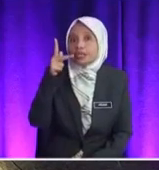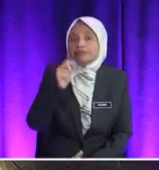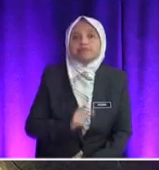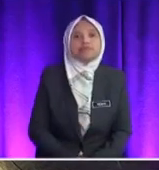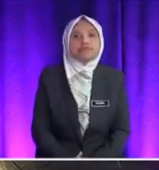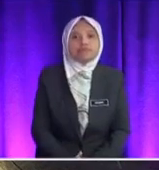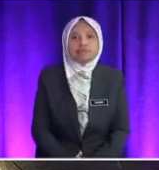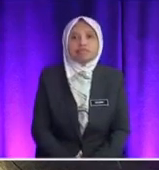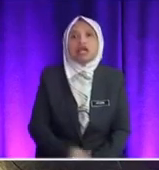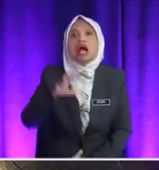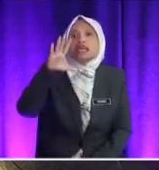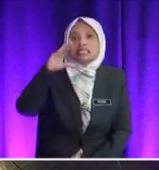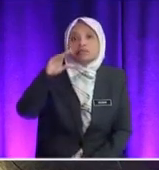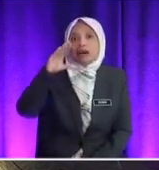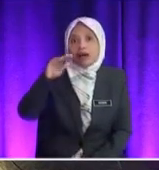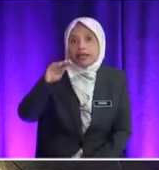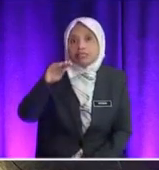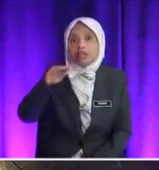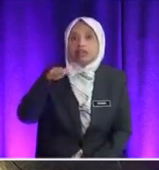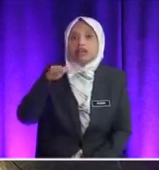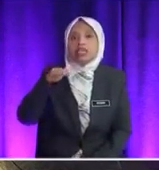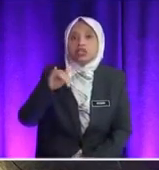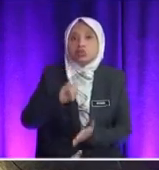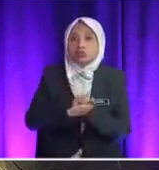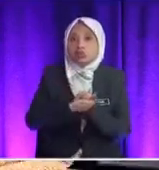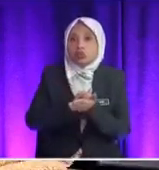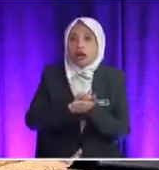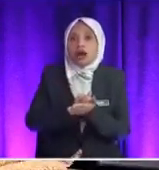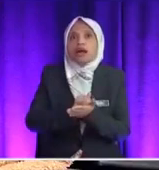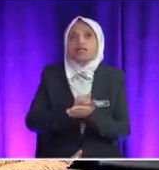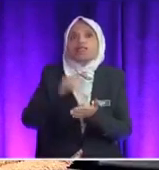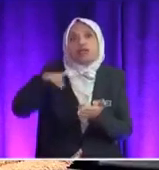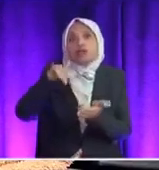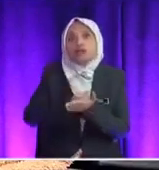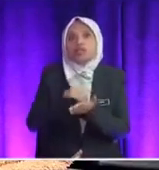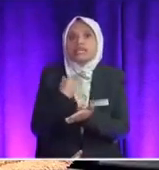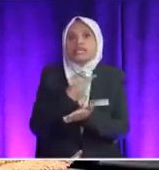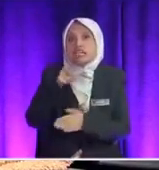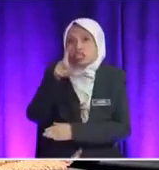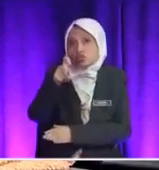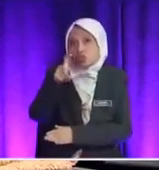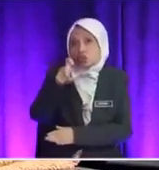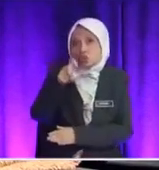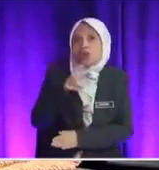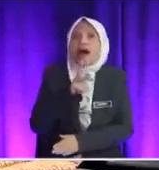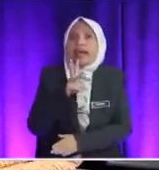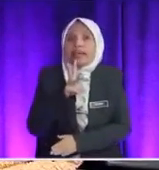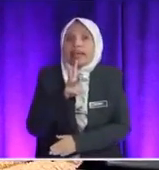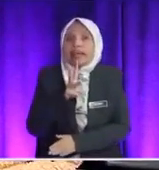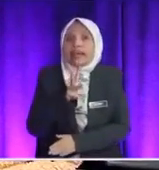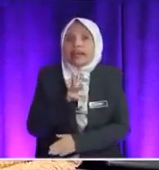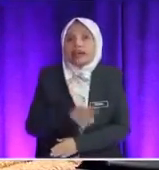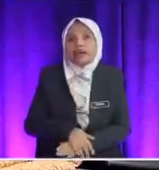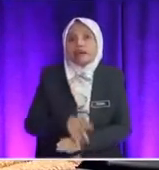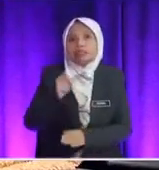oke-oke Spanyol Oke sebelum tuh jiwa kita kena sembuhkan kita digado inilah semuanya tadi